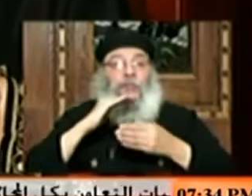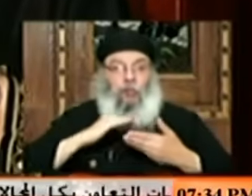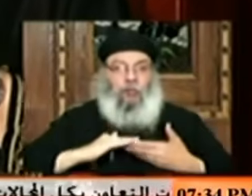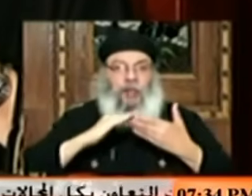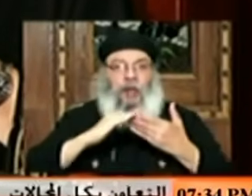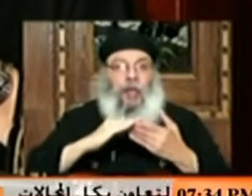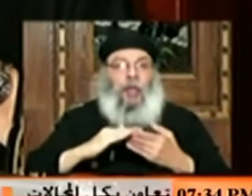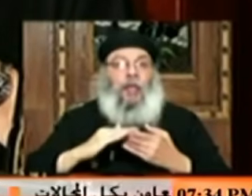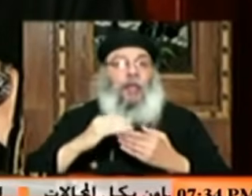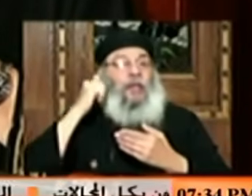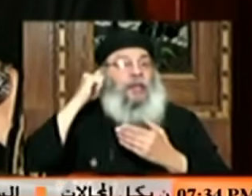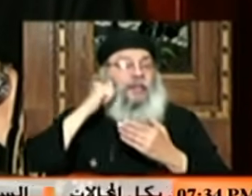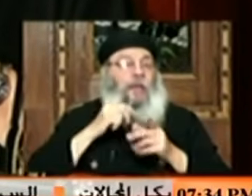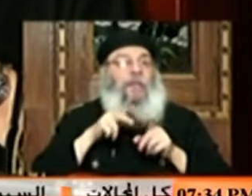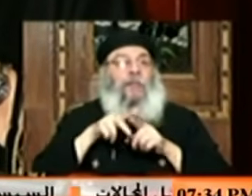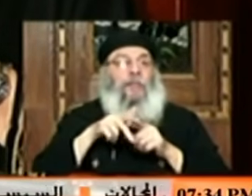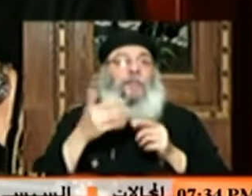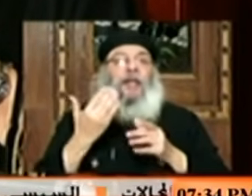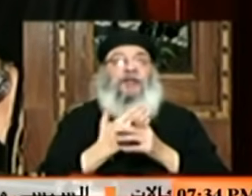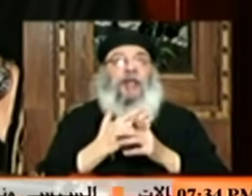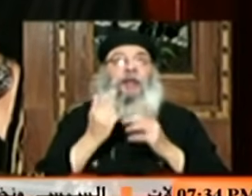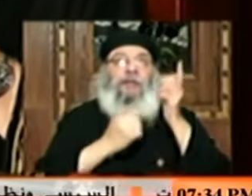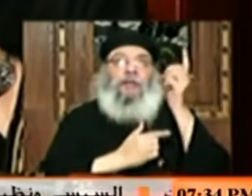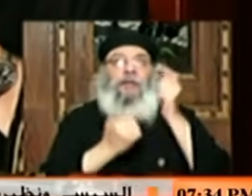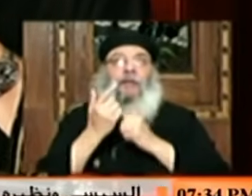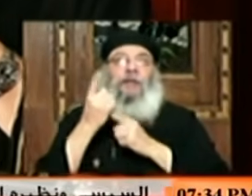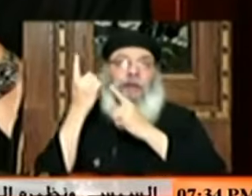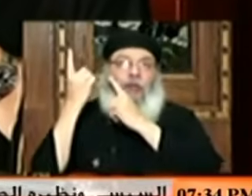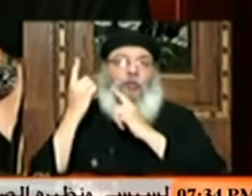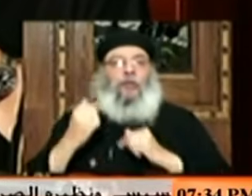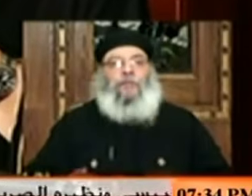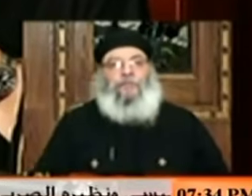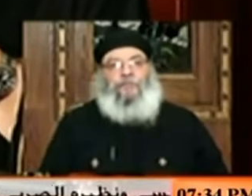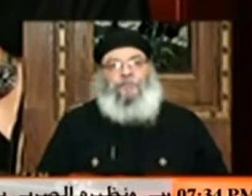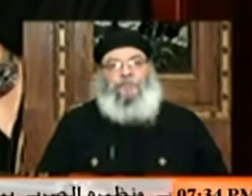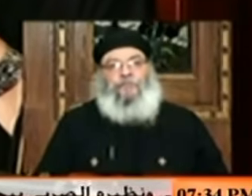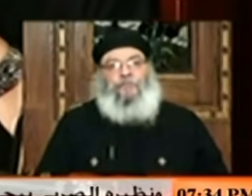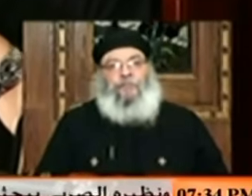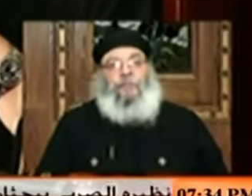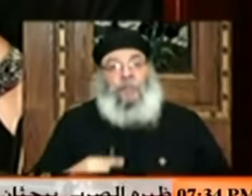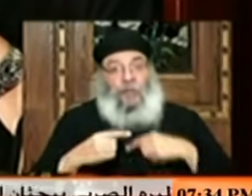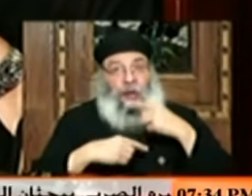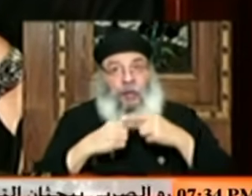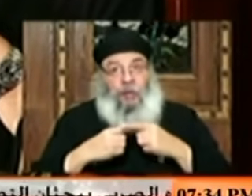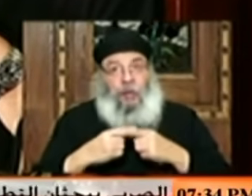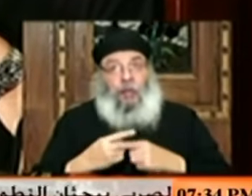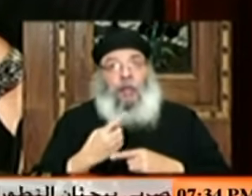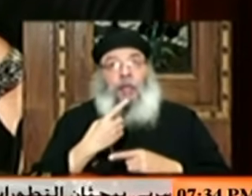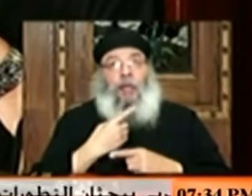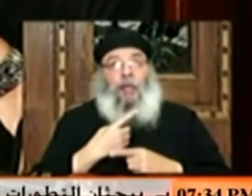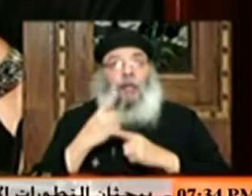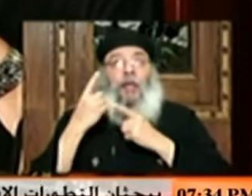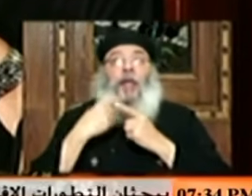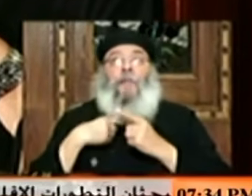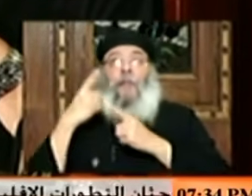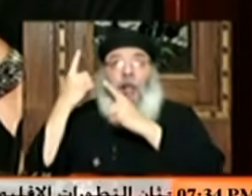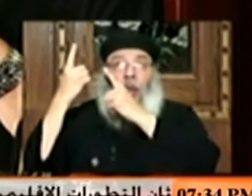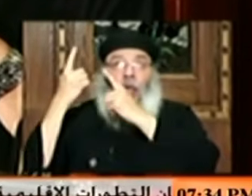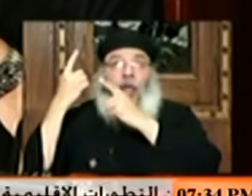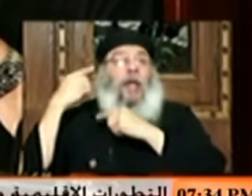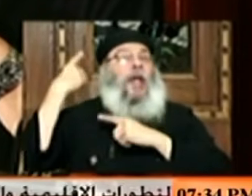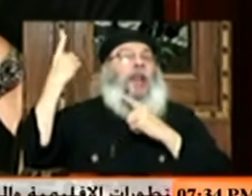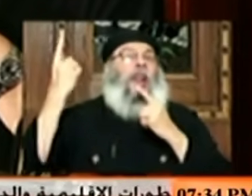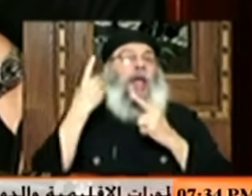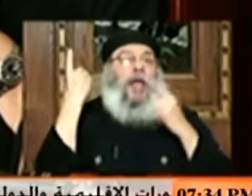الالم كل ده من اجل المسيح ا هكذا احب الله العالم